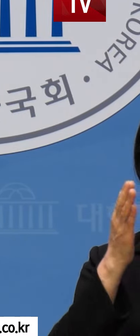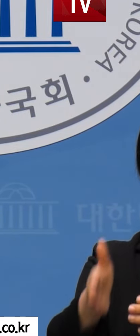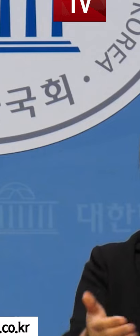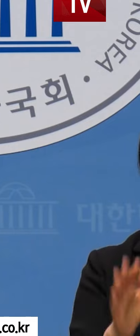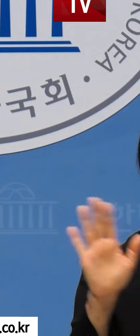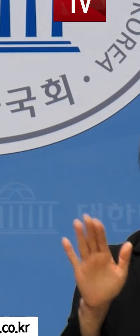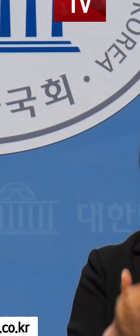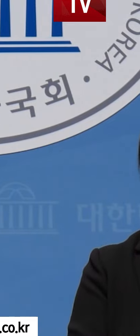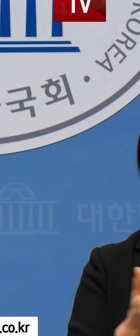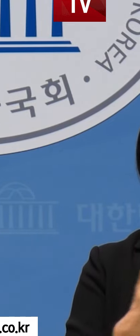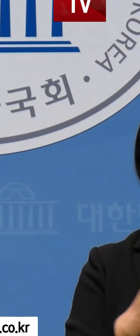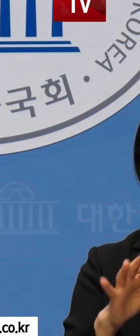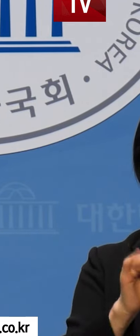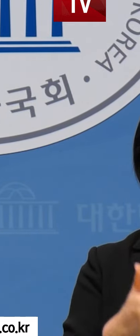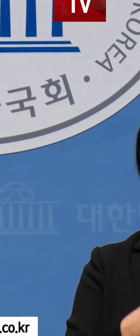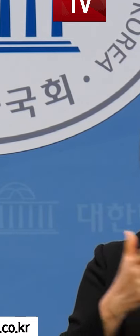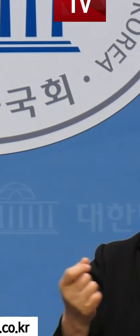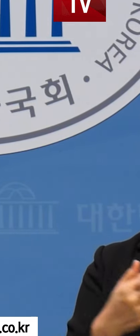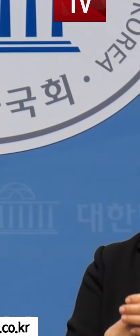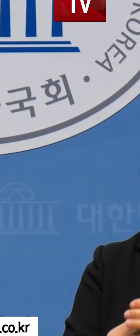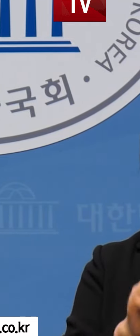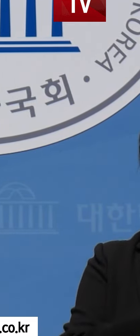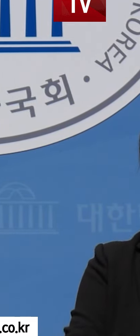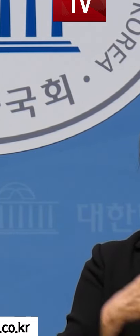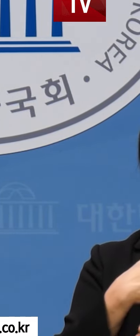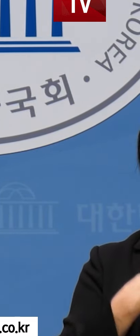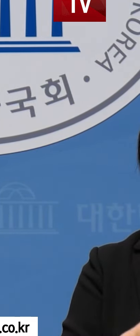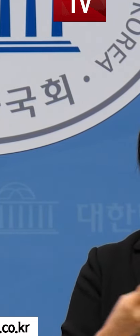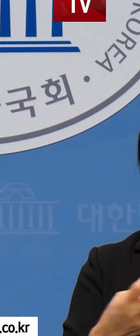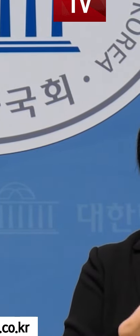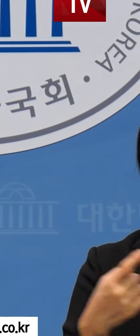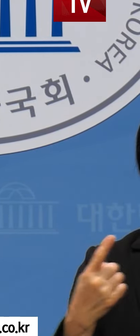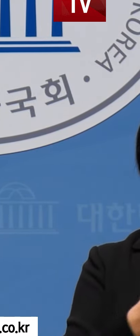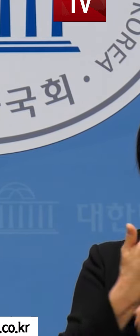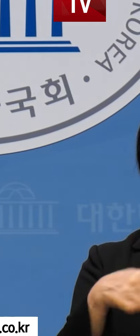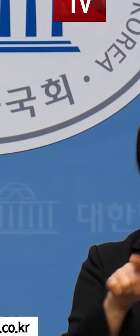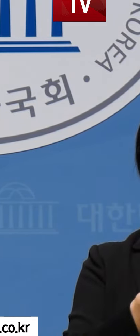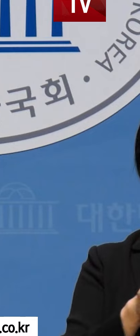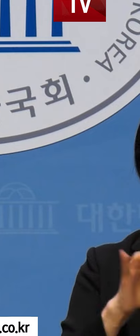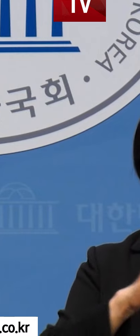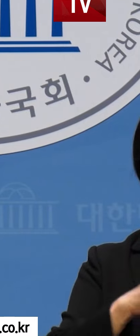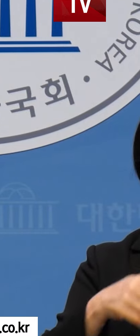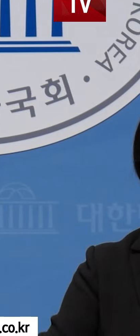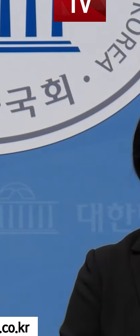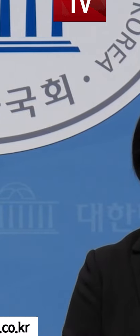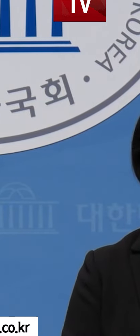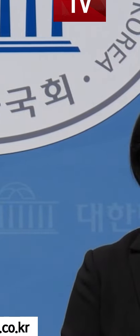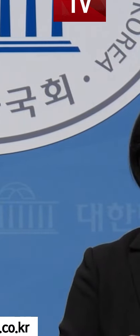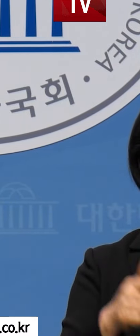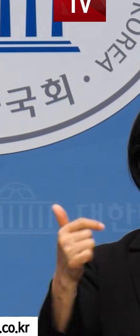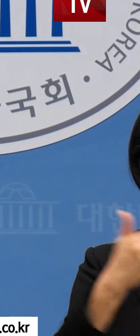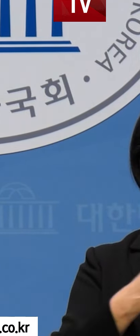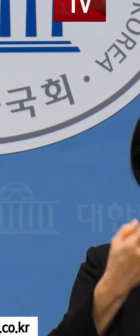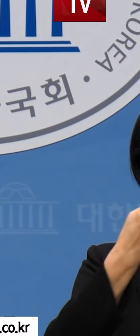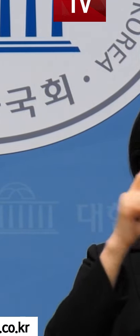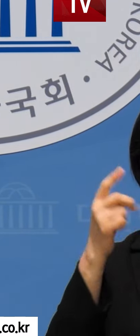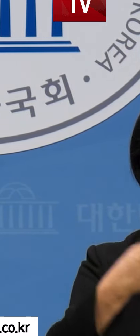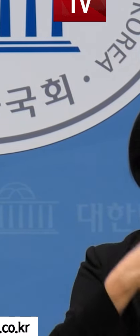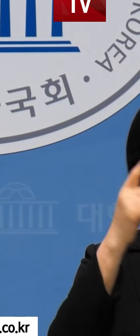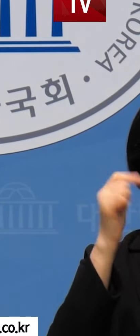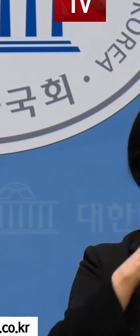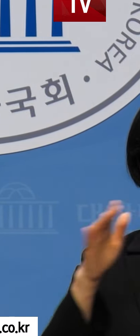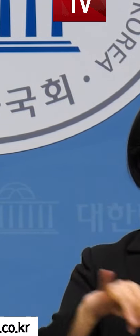국민들은 전국 어디에서나 제대로 안전하게 진료받을 수 있는 여건이 절실하다. 늘어난 의대 정원은